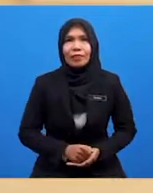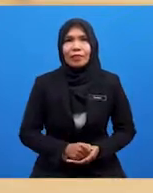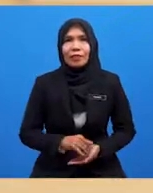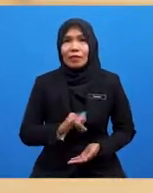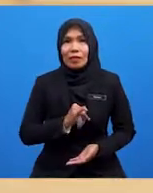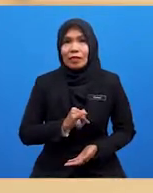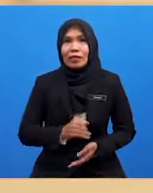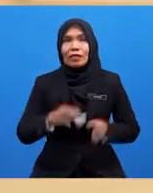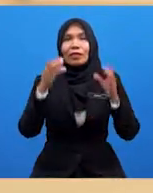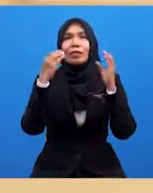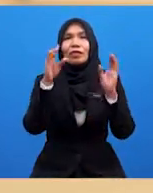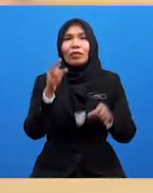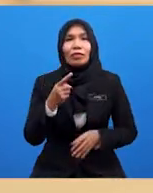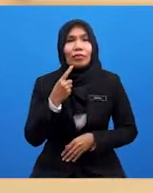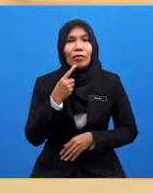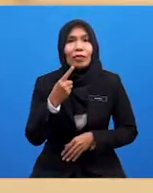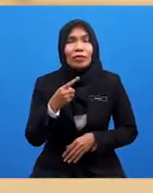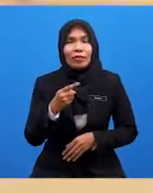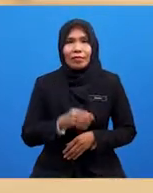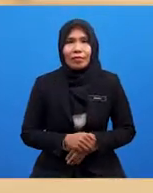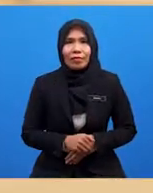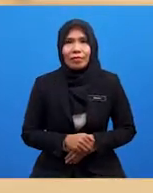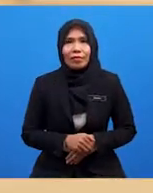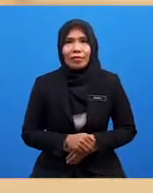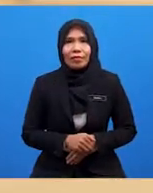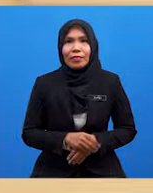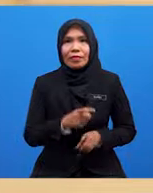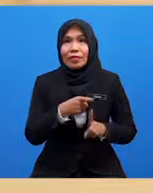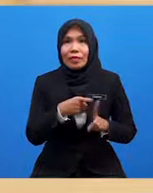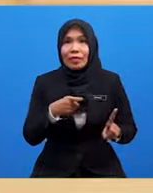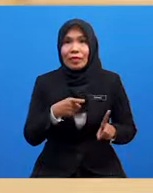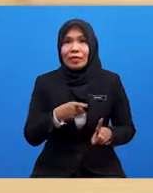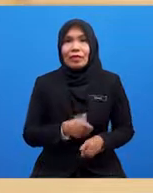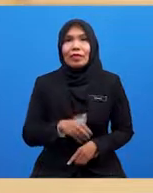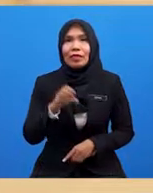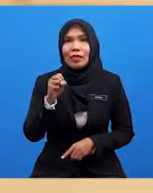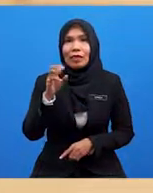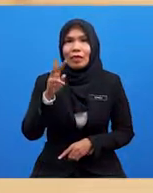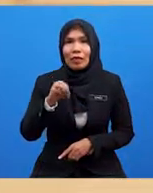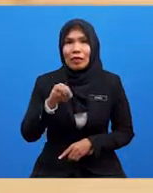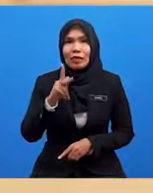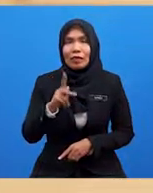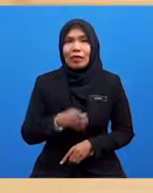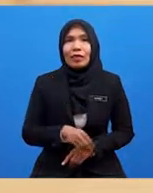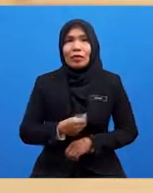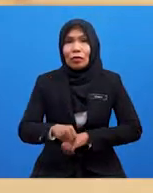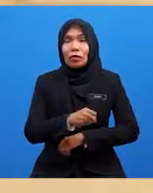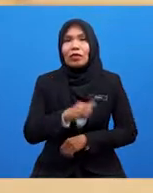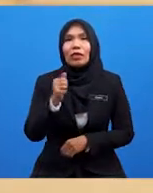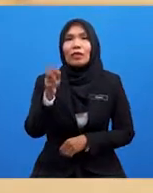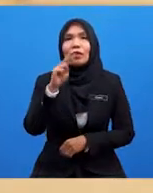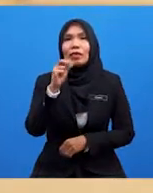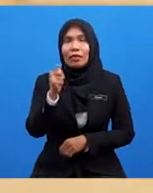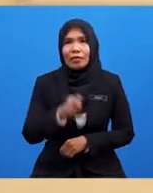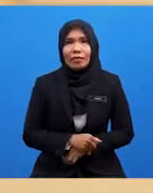Saya, Cikgu Zurita binti Osman dari Pusat Tingkatan 6 SMK Sungai Ara akan berkongsi